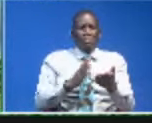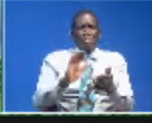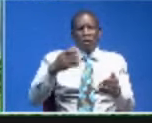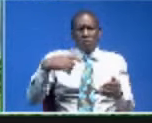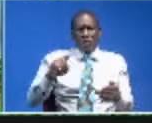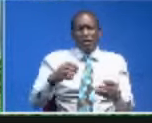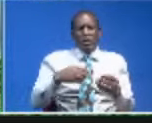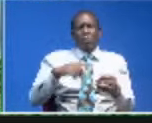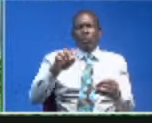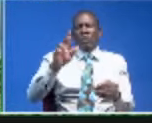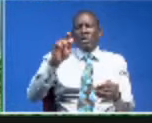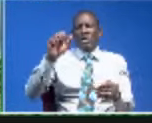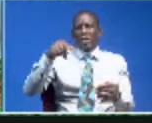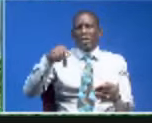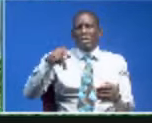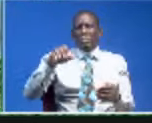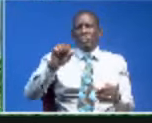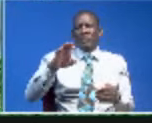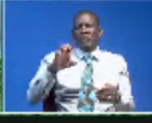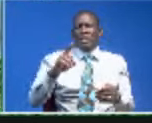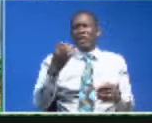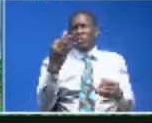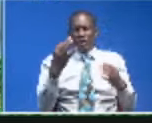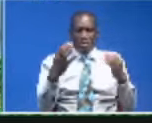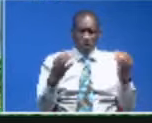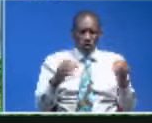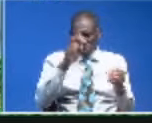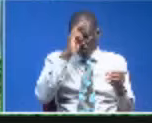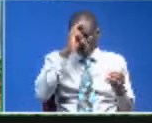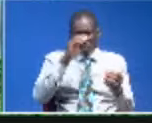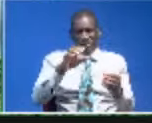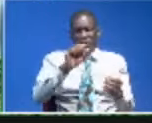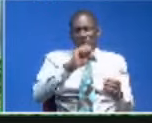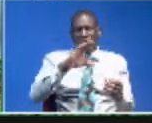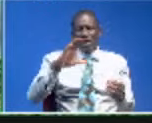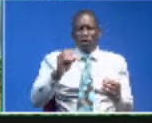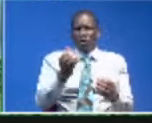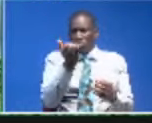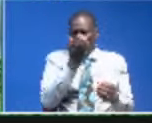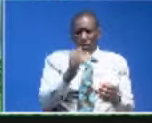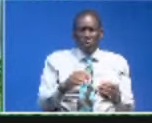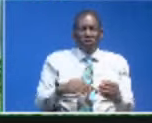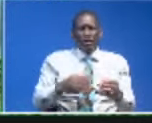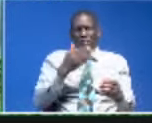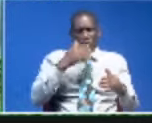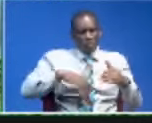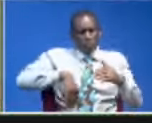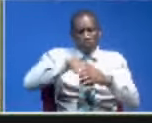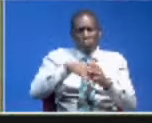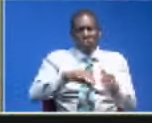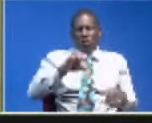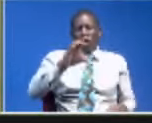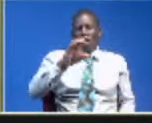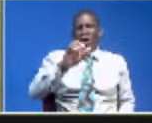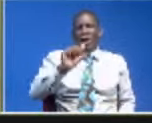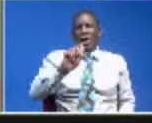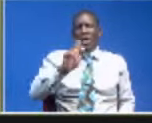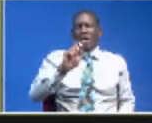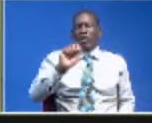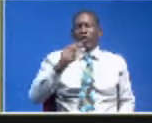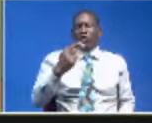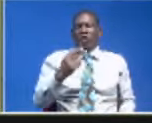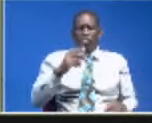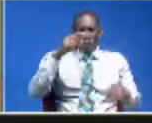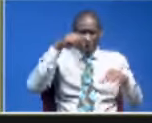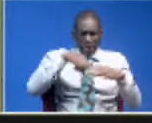Kisped mabao matatu kwa nunge uwanjani Police Sacco. Mchezaji bora wa msimu uliopita Lydia Akoth ndiye aliyefungua kurasa